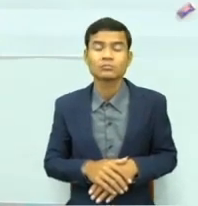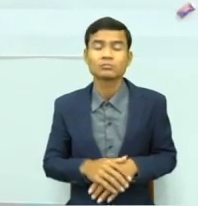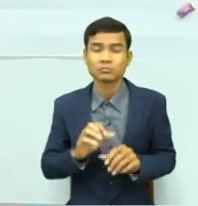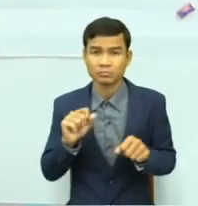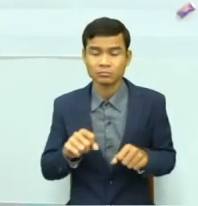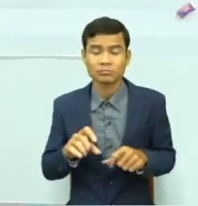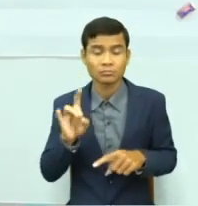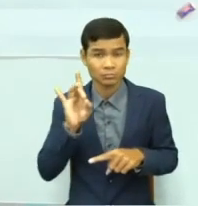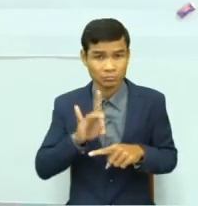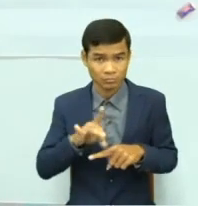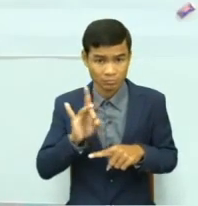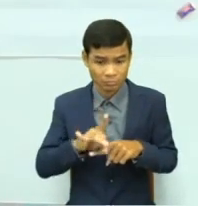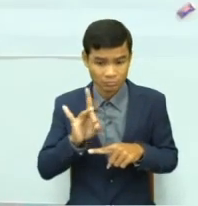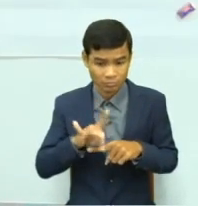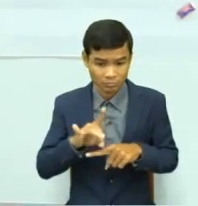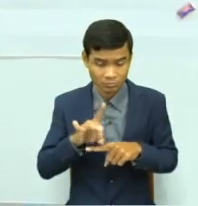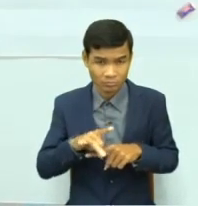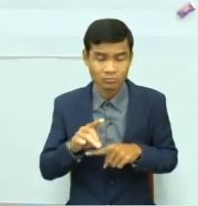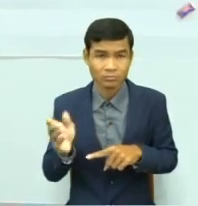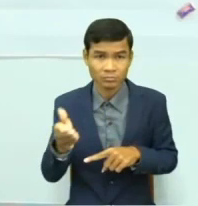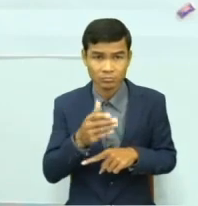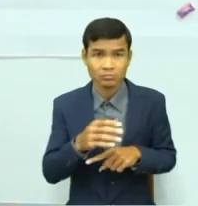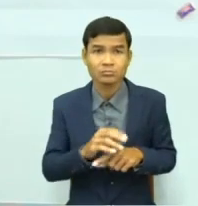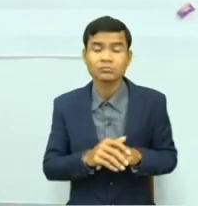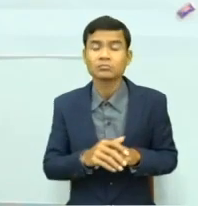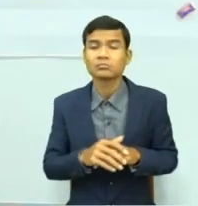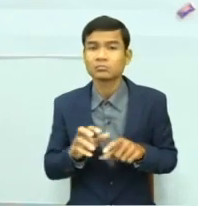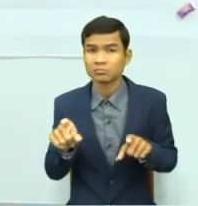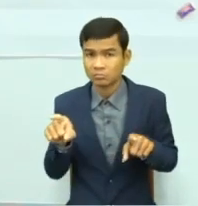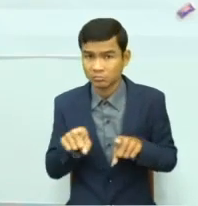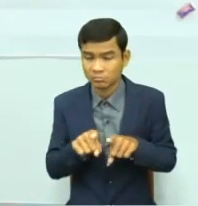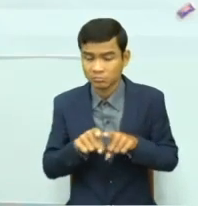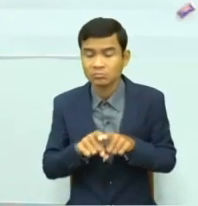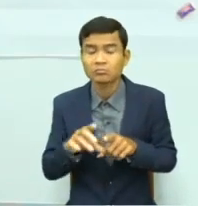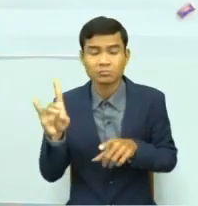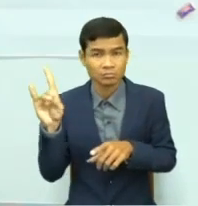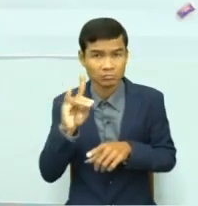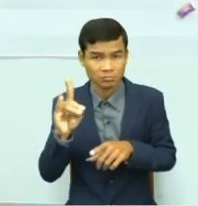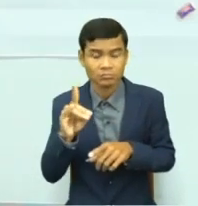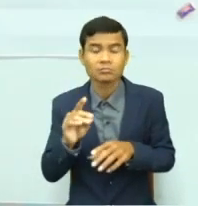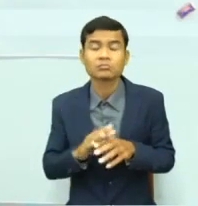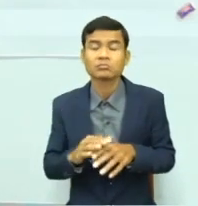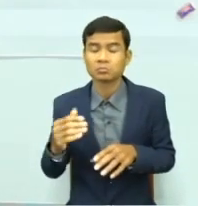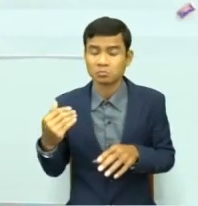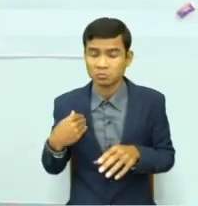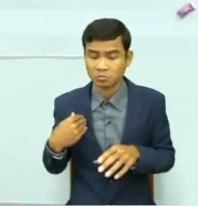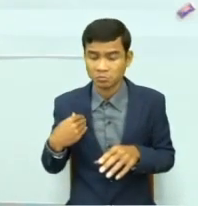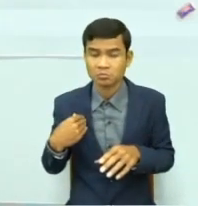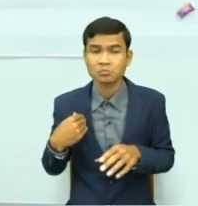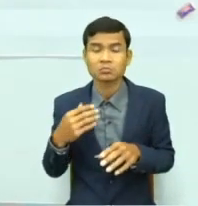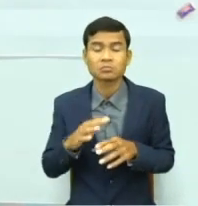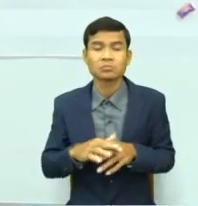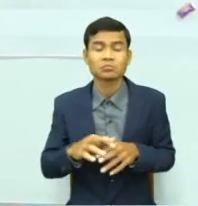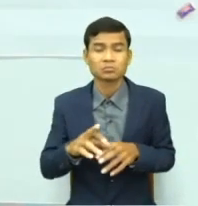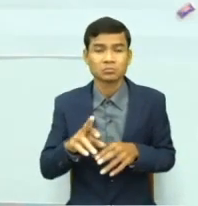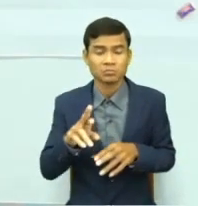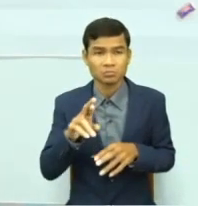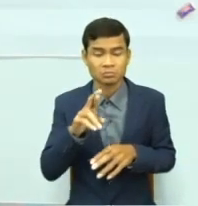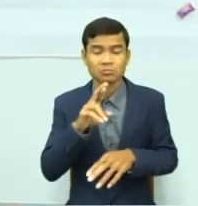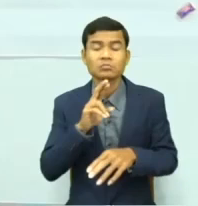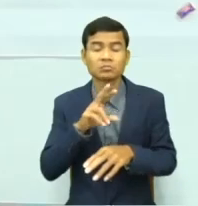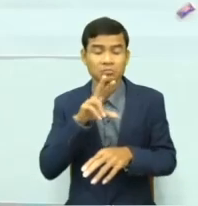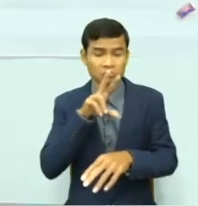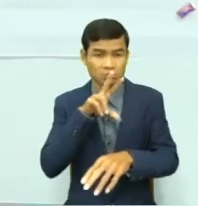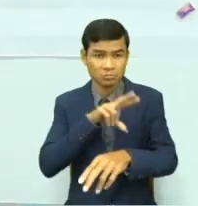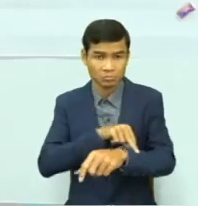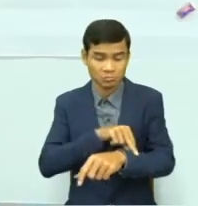chà priệp này cứ rụt riêng rồi bỏ vía sợ điếng tư nâng sát lờ lột chà sát lờ lột á nà con tại vì miên